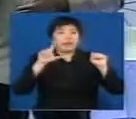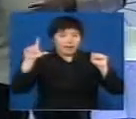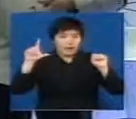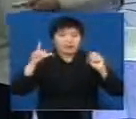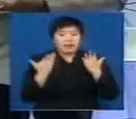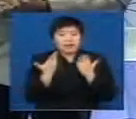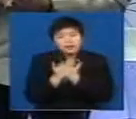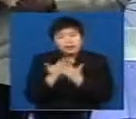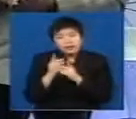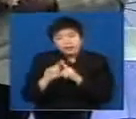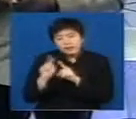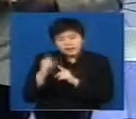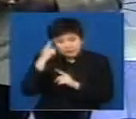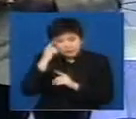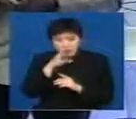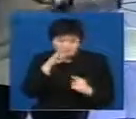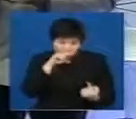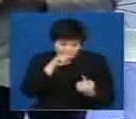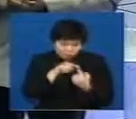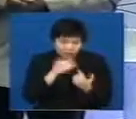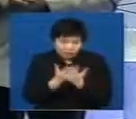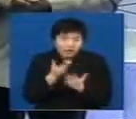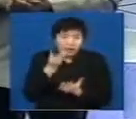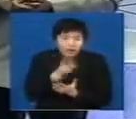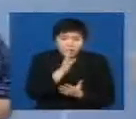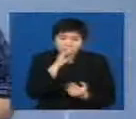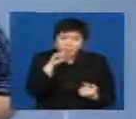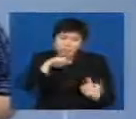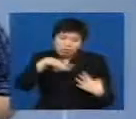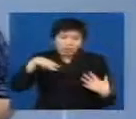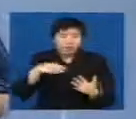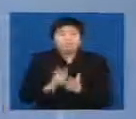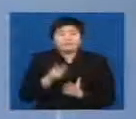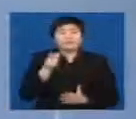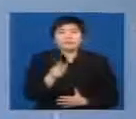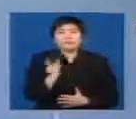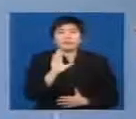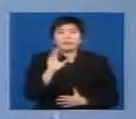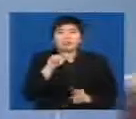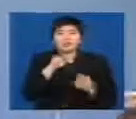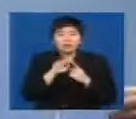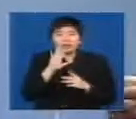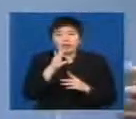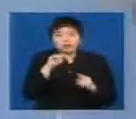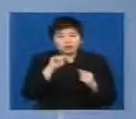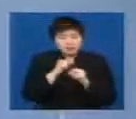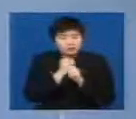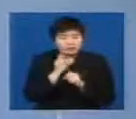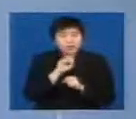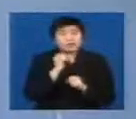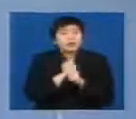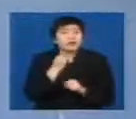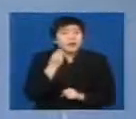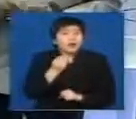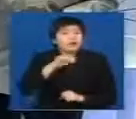ไม่เหมาะสมก็ต้องขอไว้นะครับเพราะว่าเงินก็มีจำกัดนะครับ แต่ว่าเป็นกิจกรรมออกเป็นรายการโทรทัศน์ คืออย่างนี้ไปเพื่